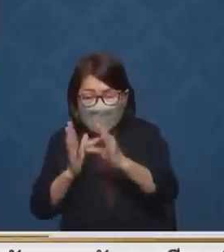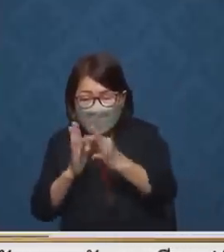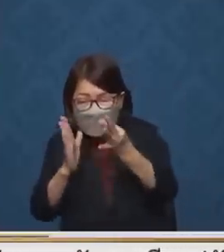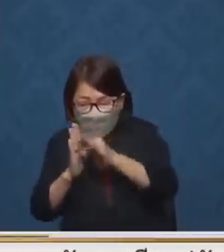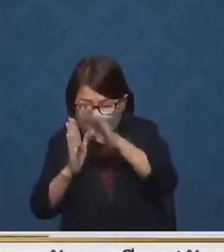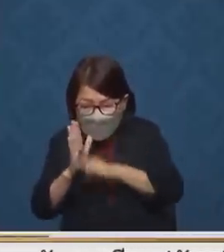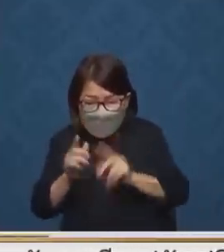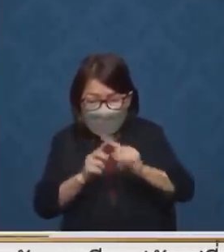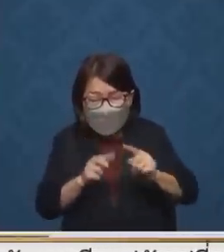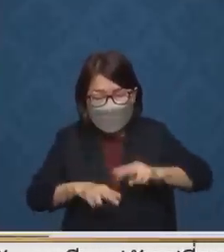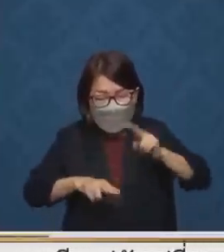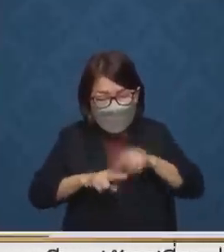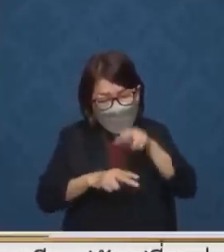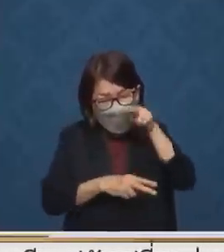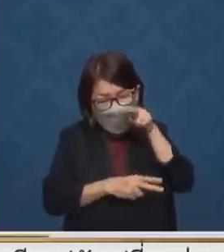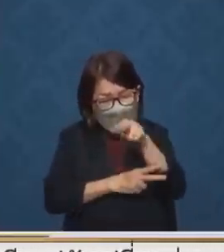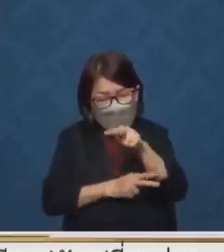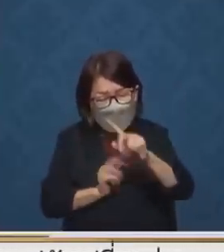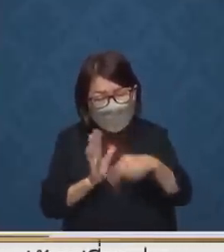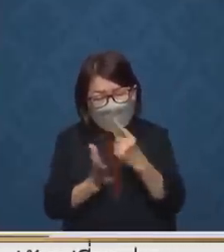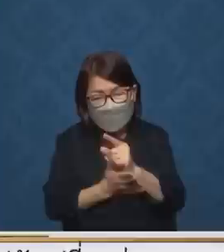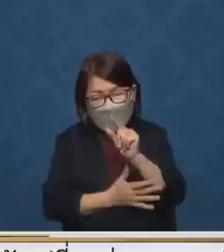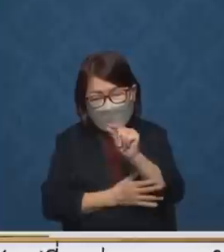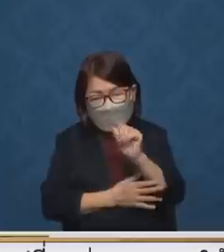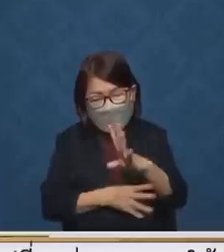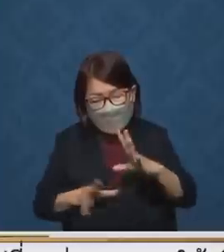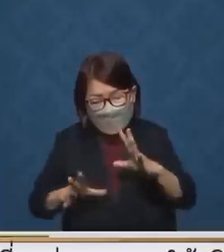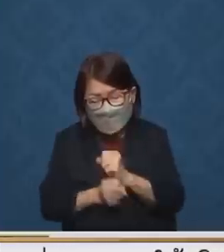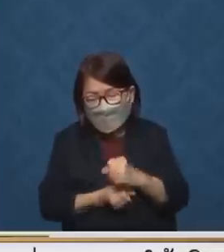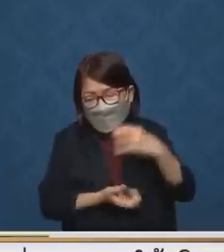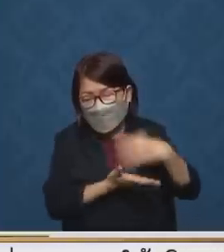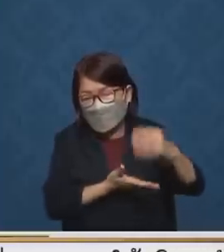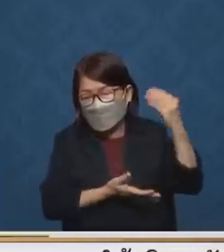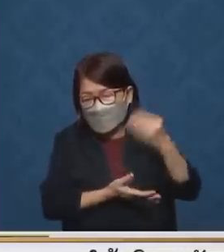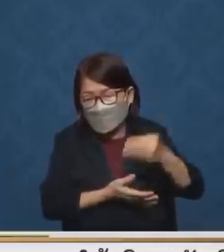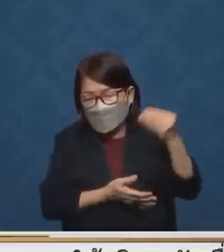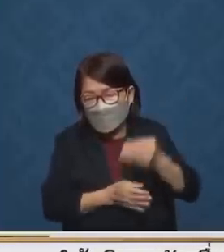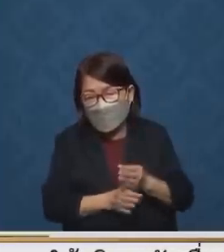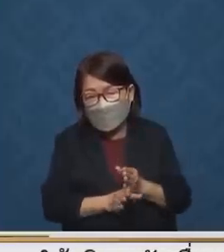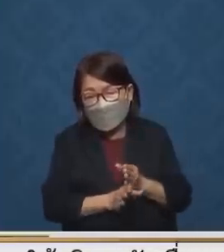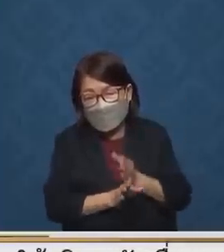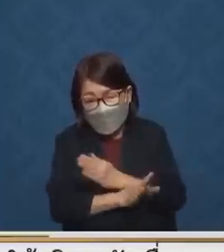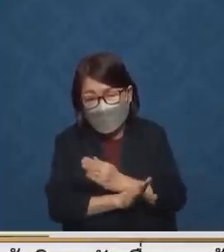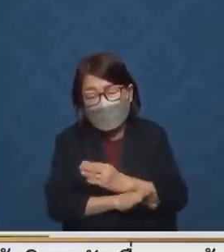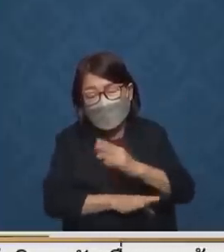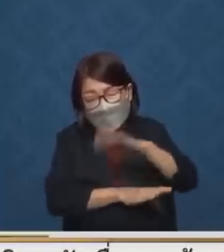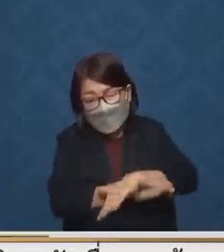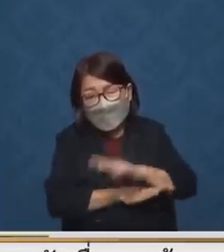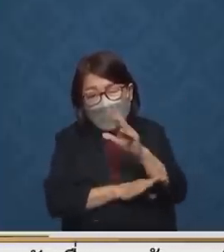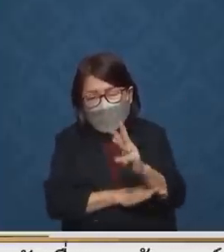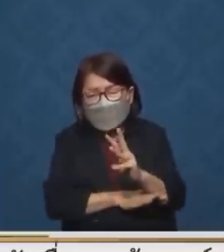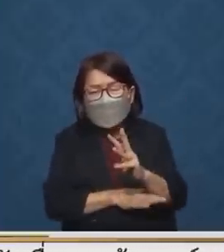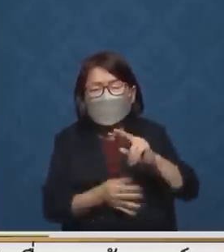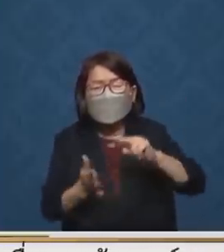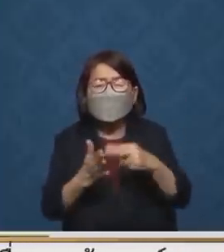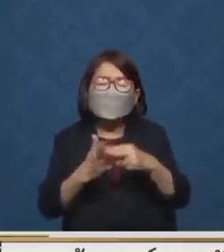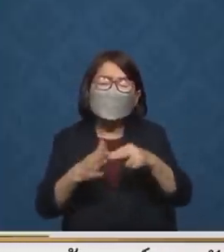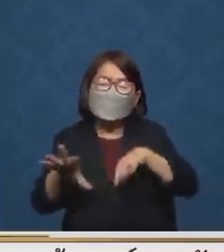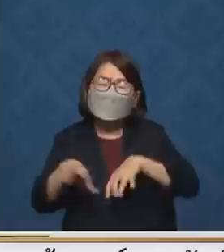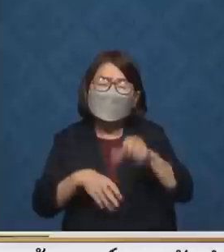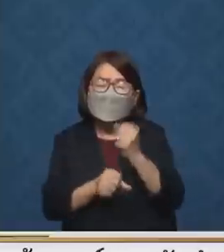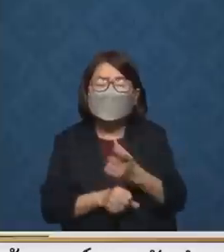หนาจอตลอด 24 ชั่วโมงรายงานผลกันทุกวนวันก่อน 18 นาฬิกานี่มับริหารอะไรกัครัเนี่ย